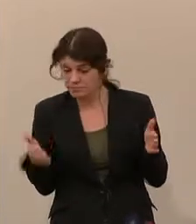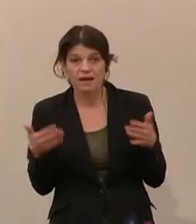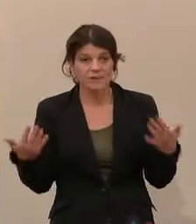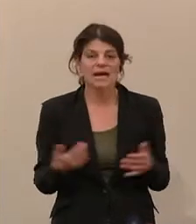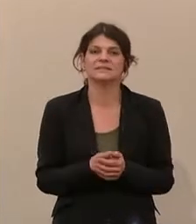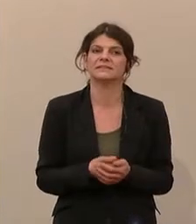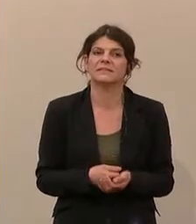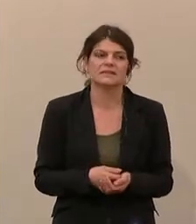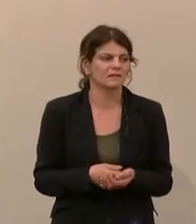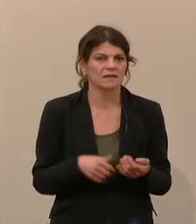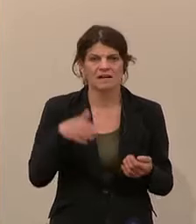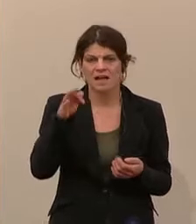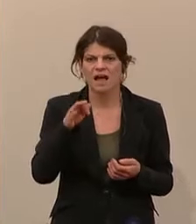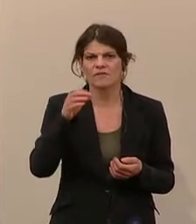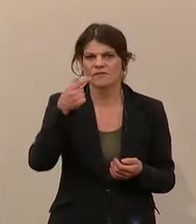die